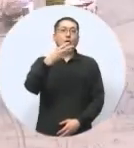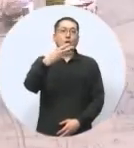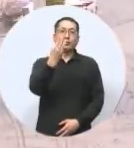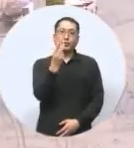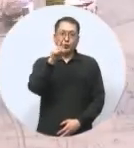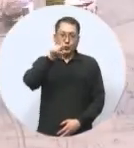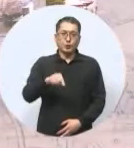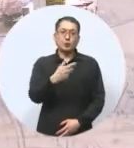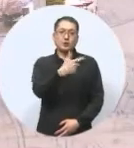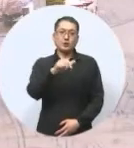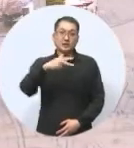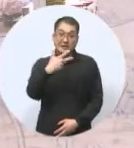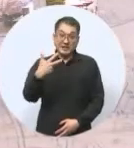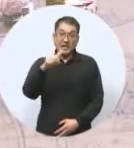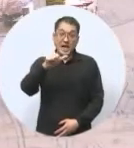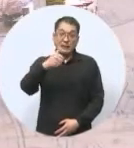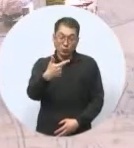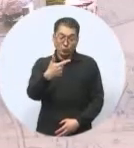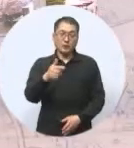催されました。